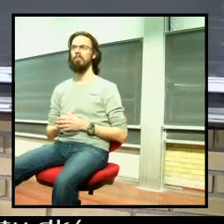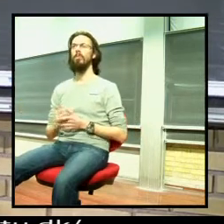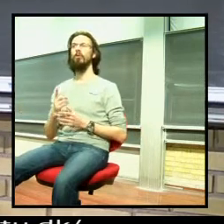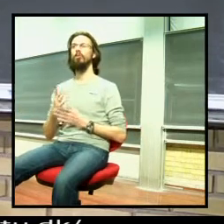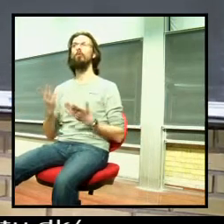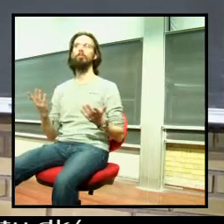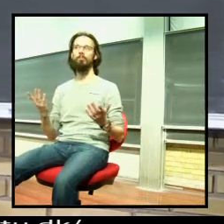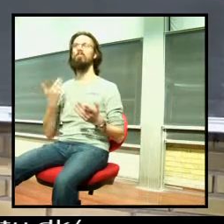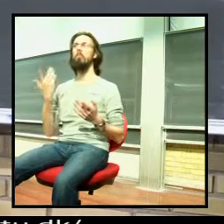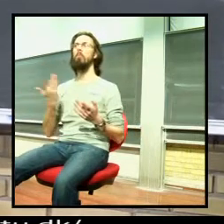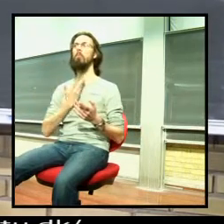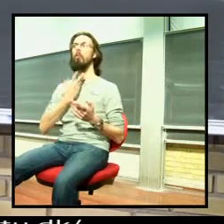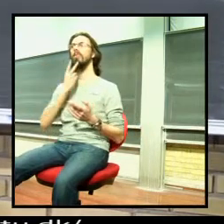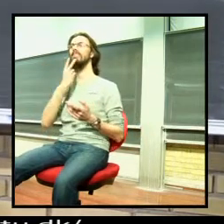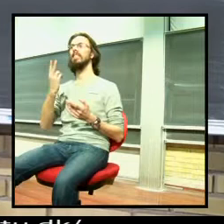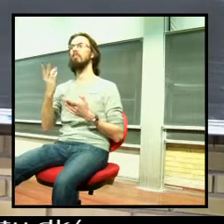en gang at